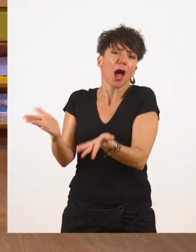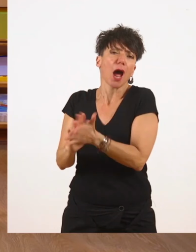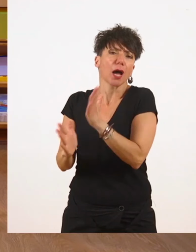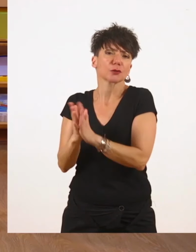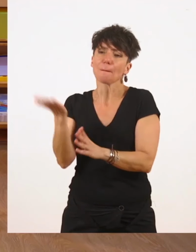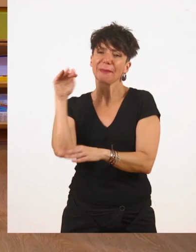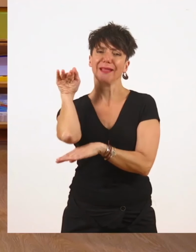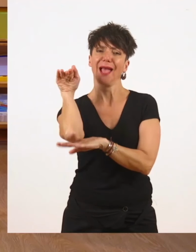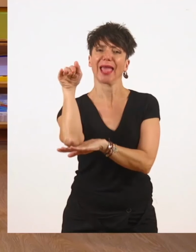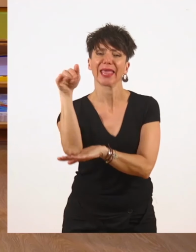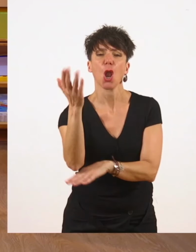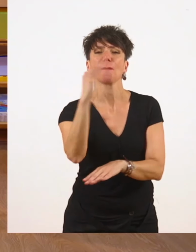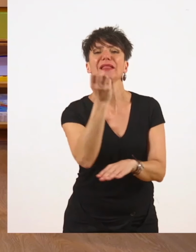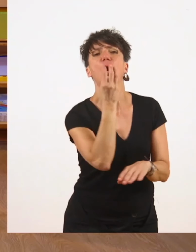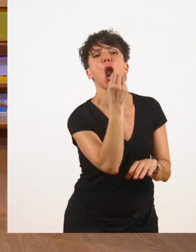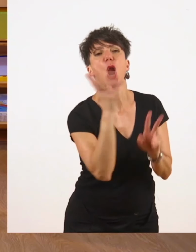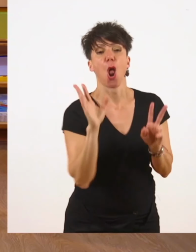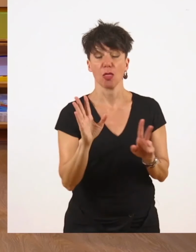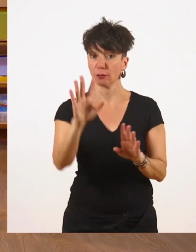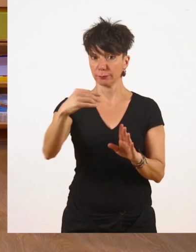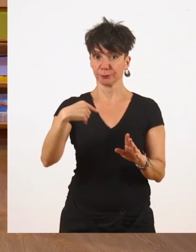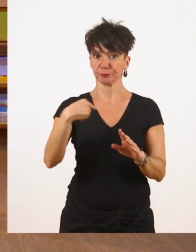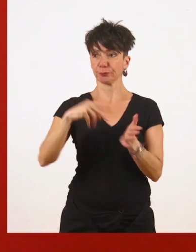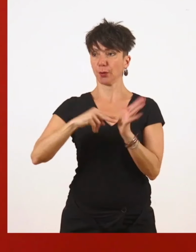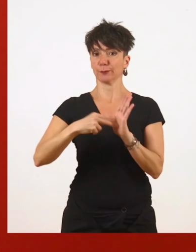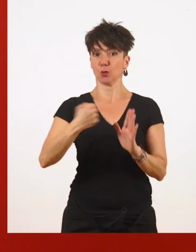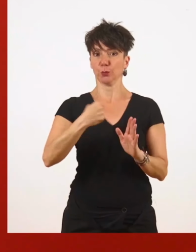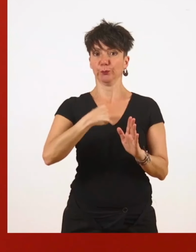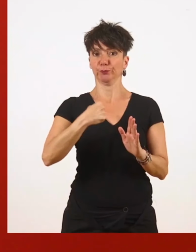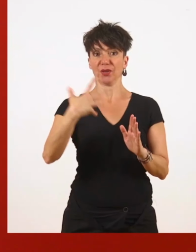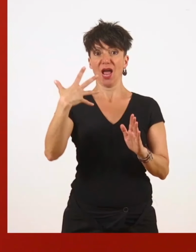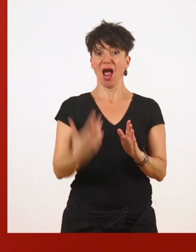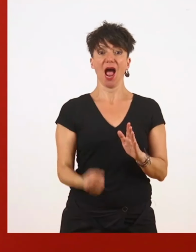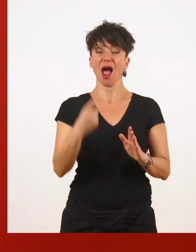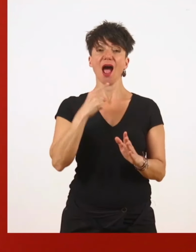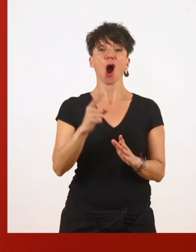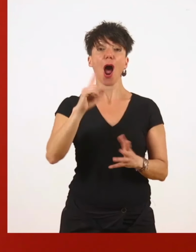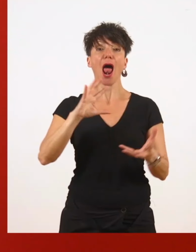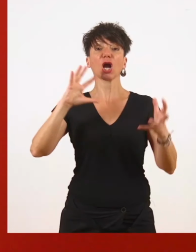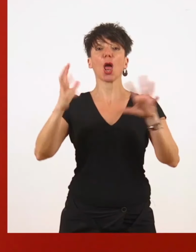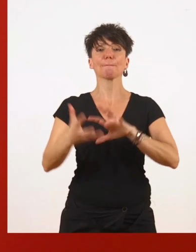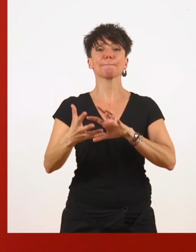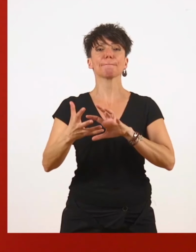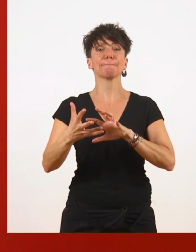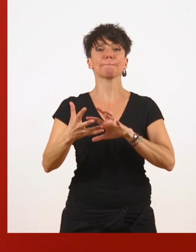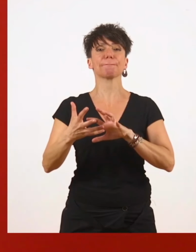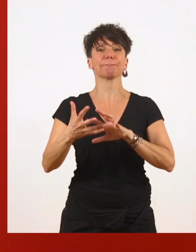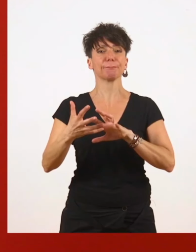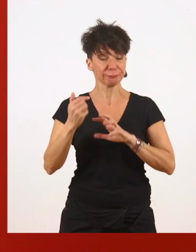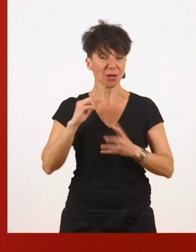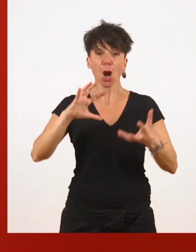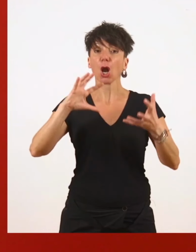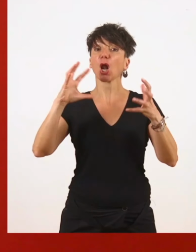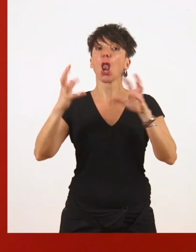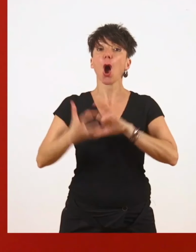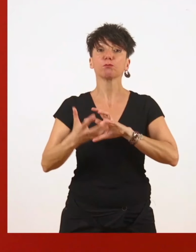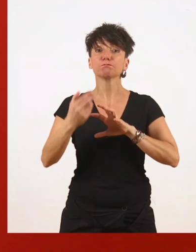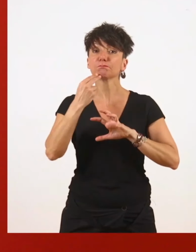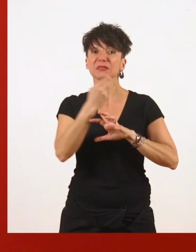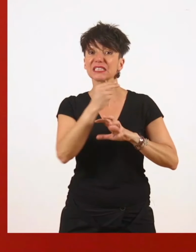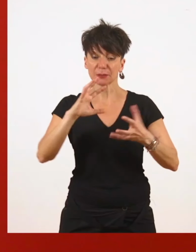Δεν πρέπει να ξεχνάμε και το δικό μου θέατρο, το δικό μου, το Globe. Επίσης, δεν πρέπει να ξεχνάτε ότι Globe σημαίνει